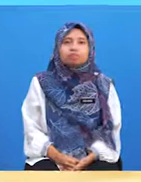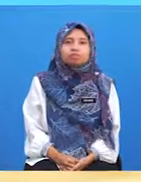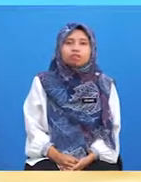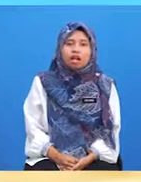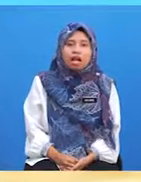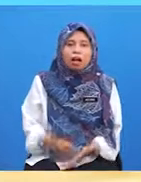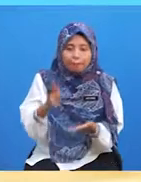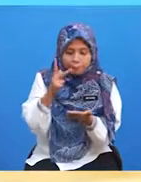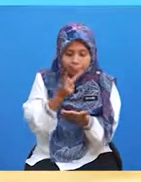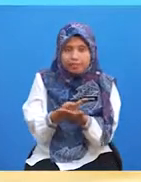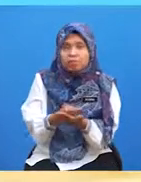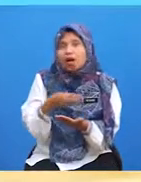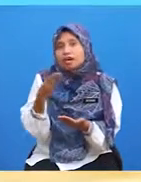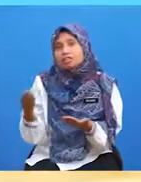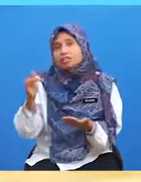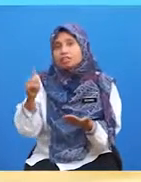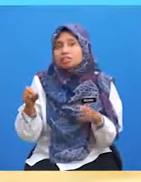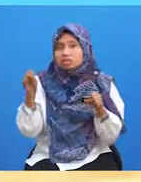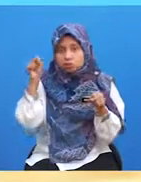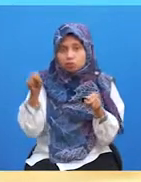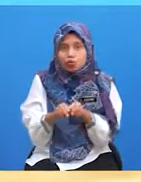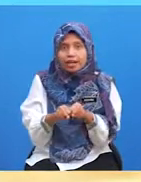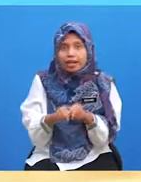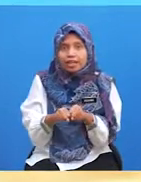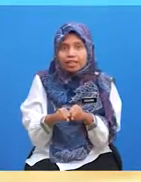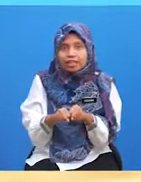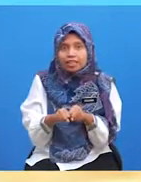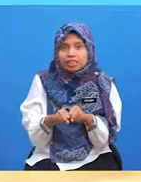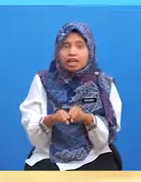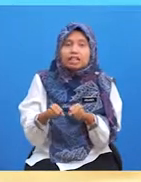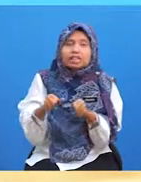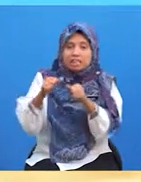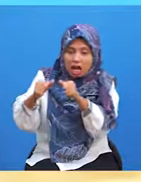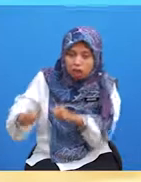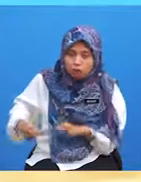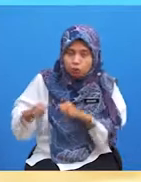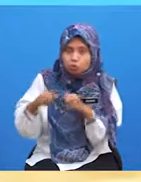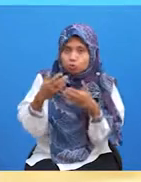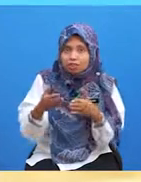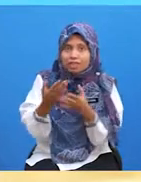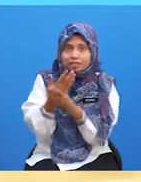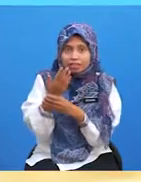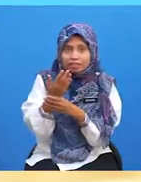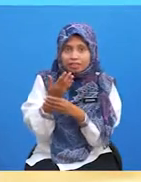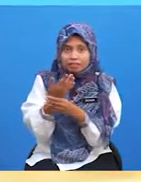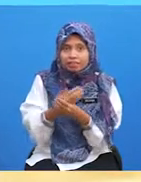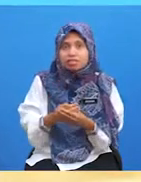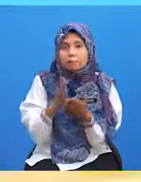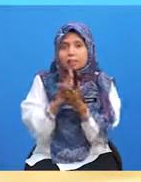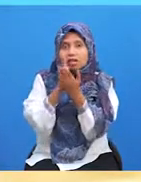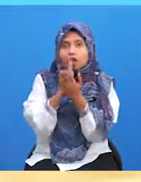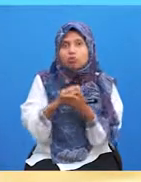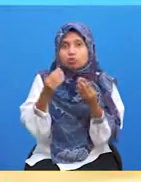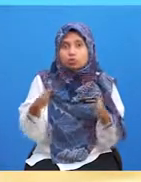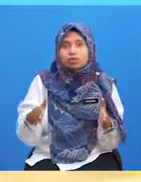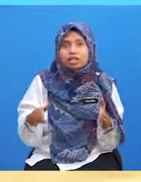Peribahasa yang sesuai dengan ayat ini ialah dayung sudah di tangan, perahu sudah di air. Pernahkah